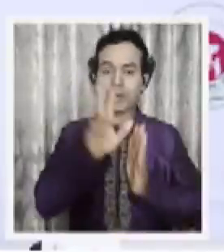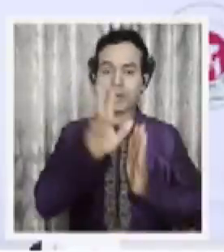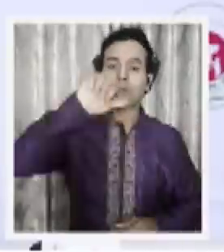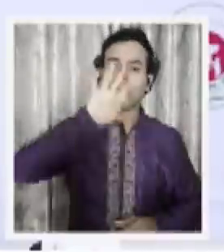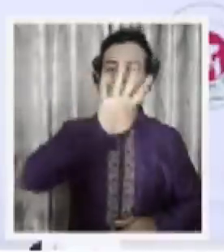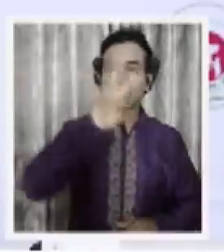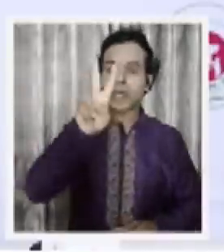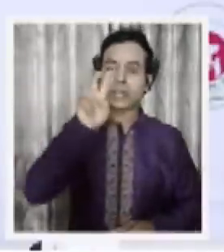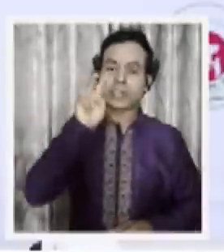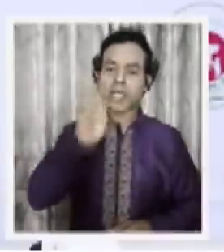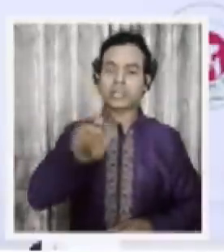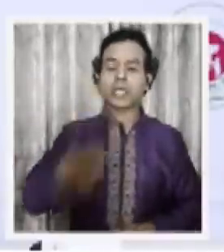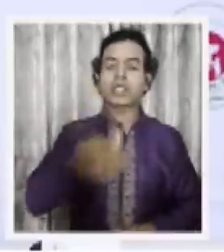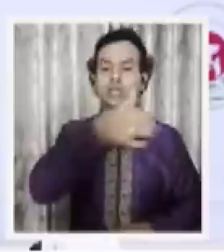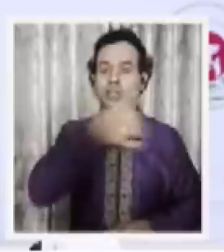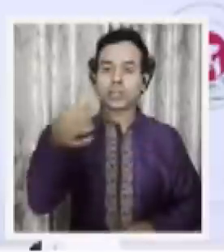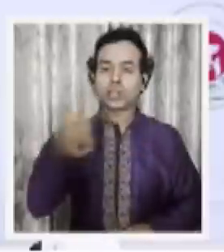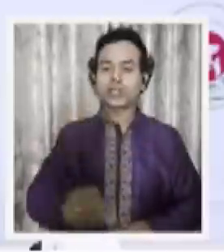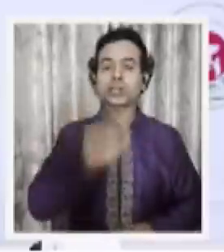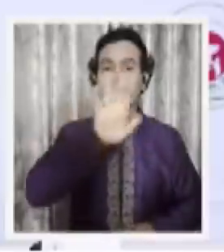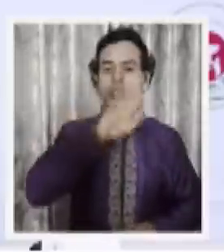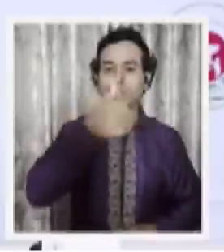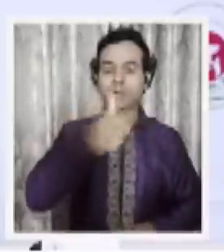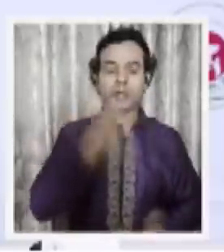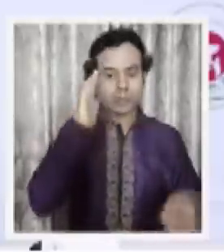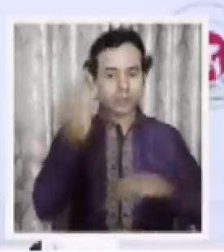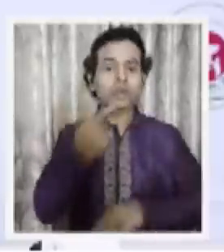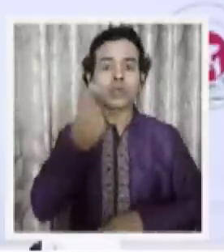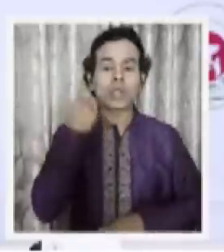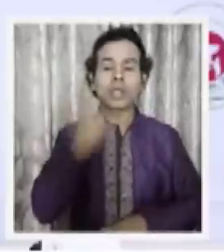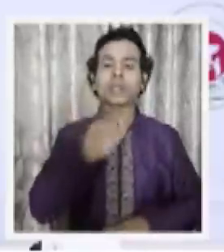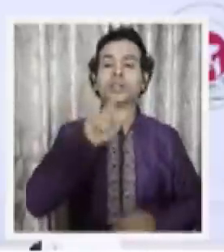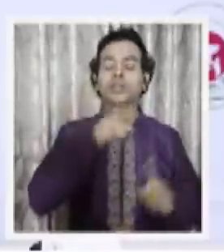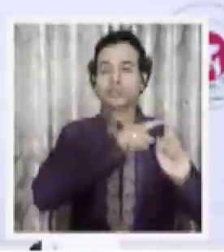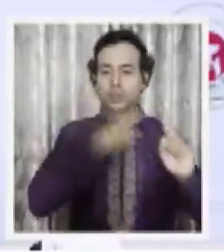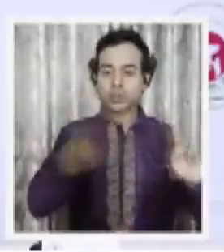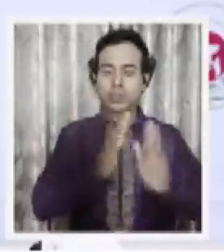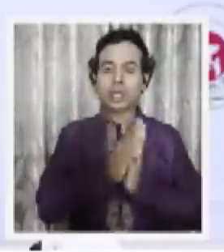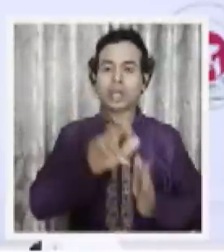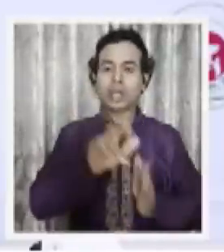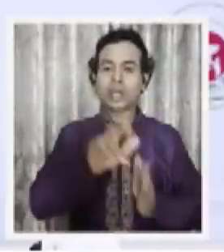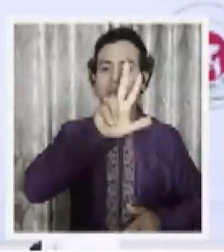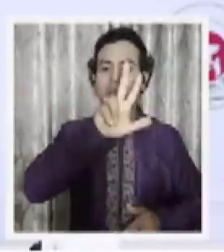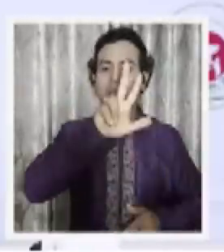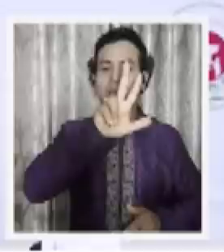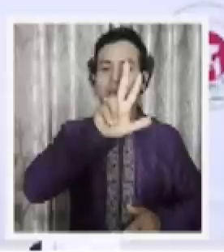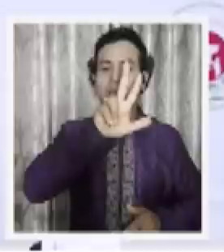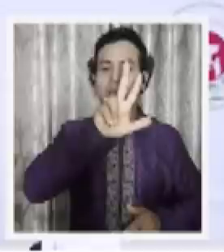22,42,656 জন। মৃত্যুবরণ করেছেন দক্ষিণ পূর্ব এশিয়ায় 24 ঘন্টায় 899 জন এবং এ পর্যন্ত